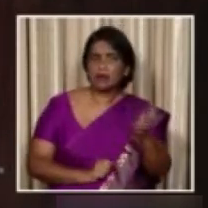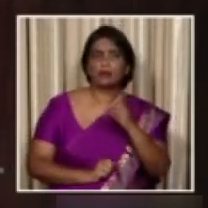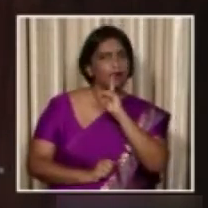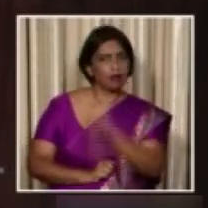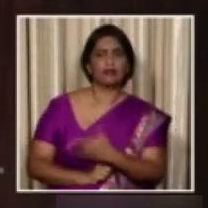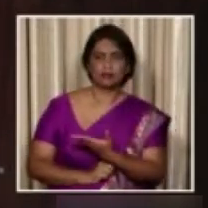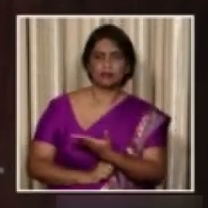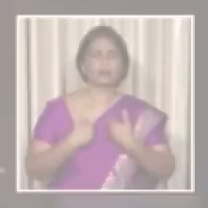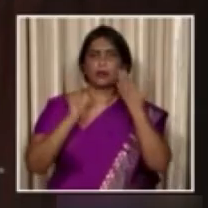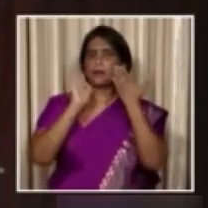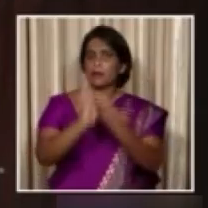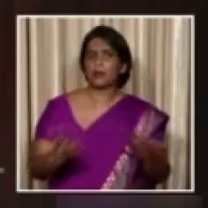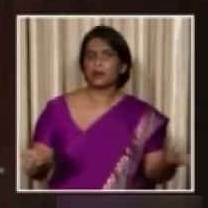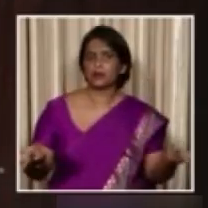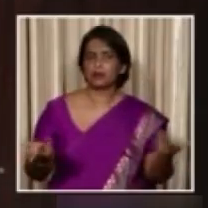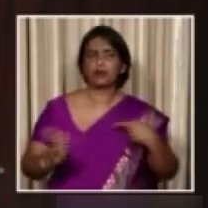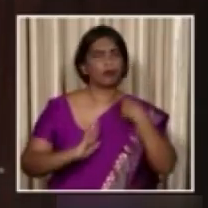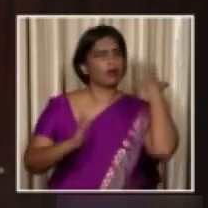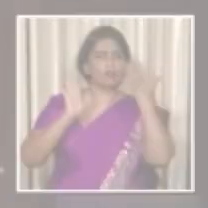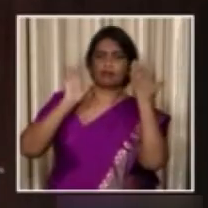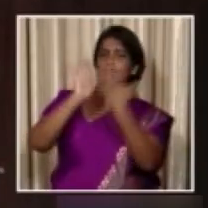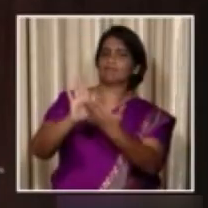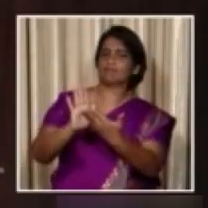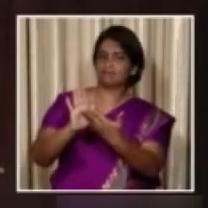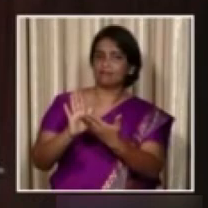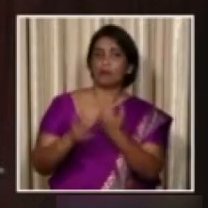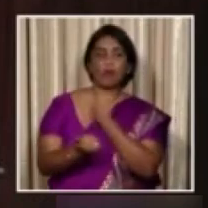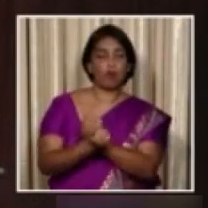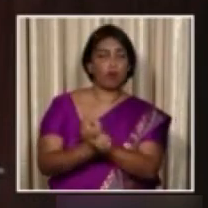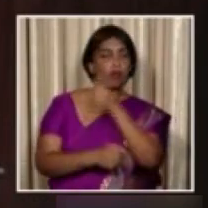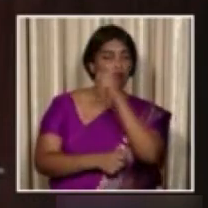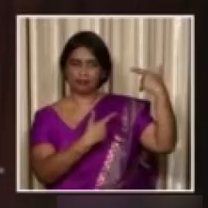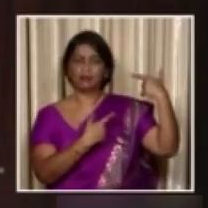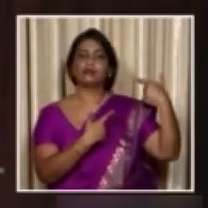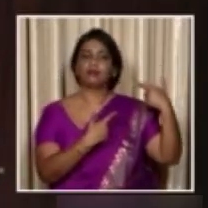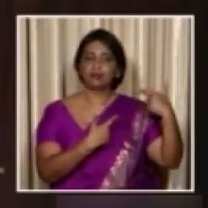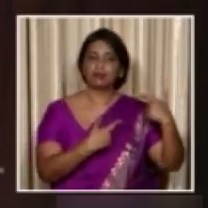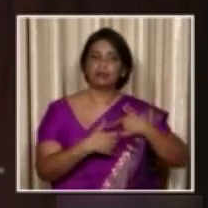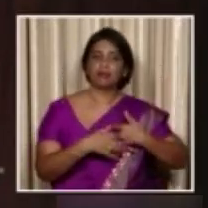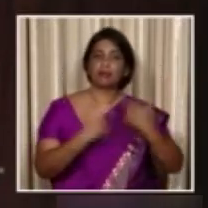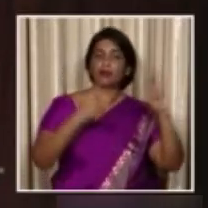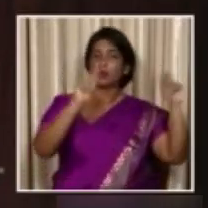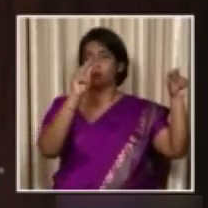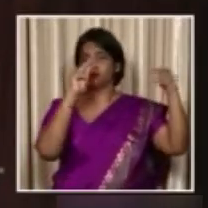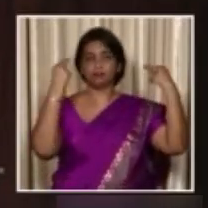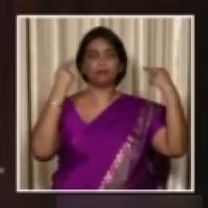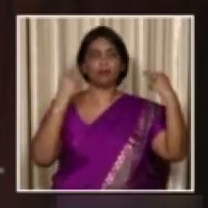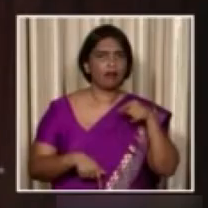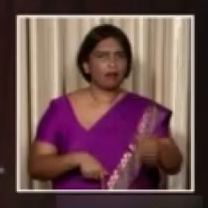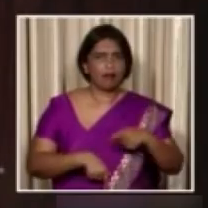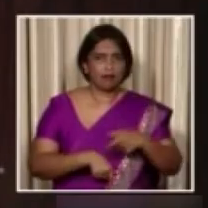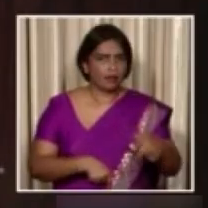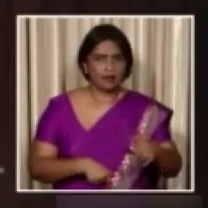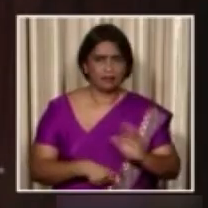නියෝජක කතානායකතුමා. මොකද හේතුව මුළු ලෝකෙටම පෙන්නනවා පොලිස් නිලධාරියෙක් ප්‍රශ්න කරන එකක්. මේක මේ ෂෝ එකක්. මේ ෂෝ දාන්න නෙමෙයි මේලාවේ